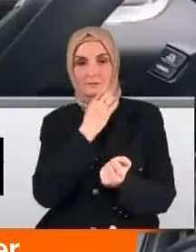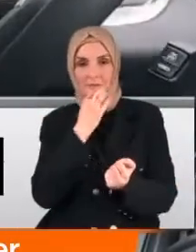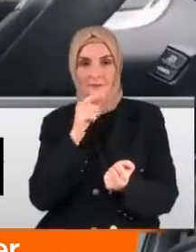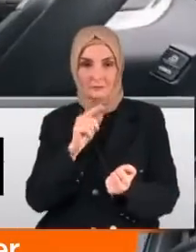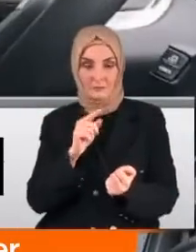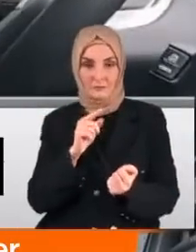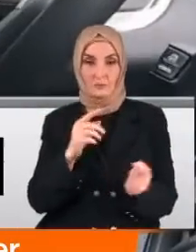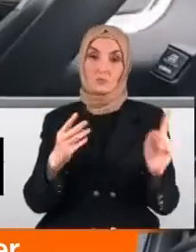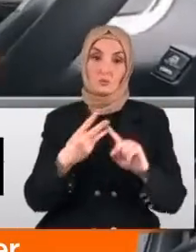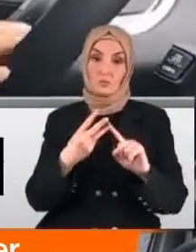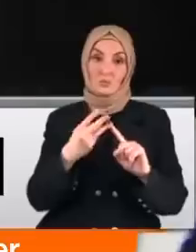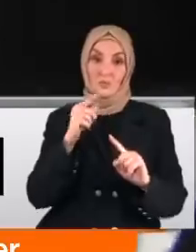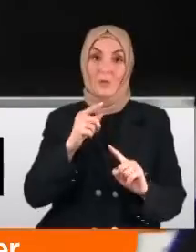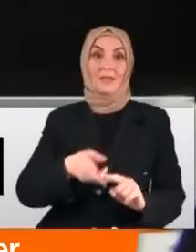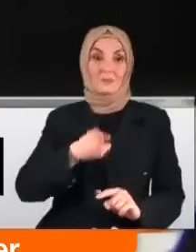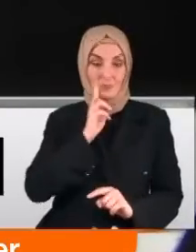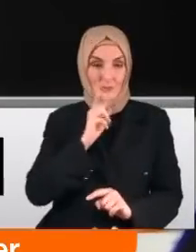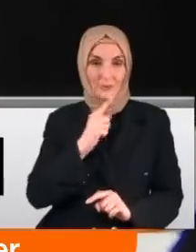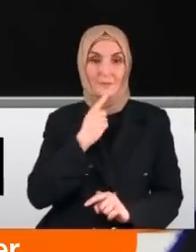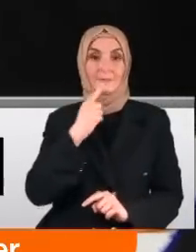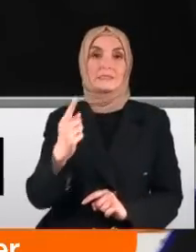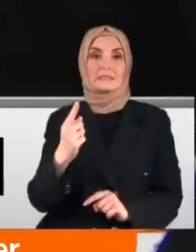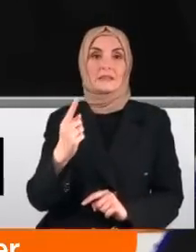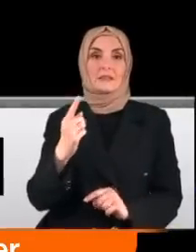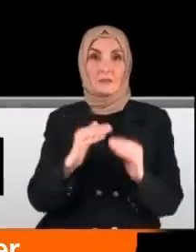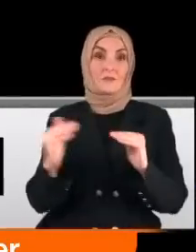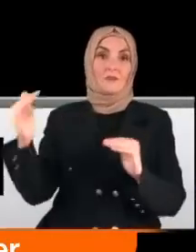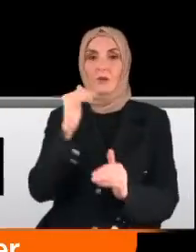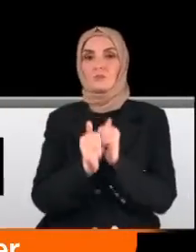olarak baktığımızda. İlk ay faturası bizden